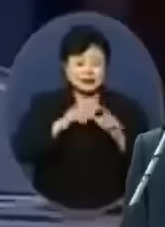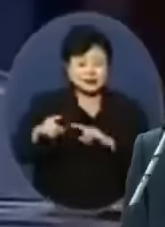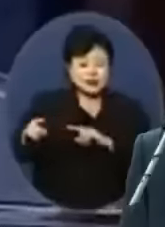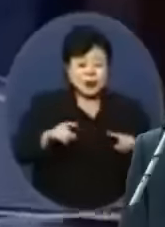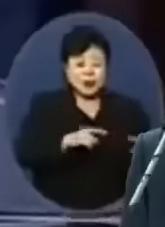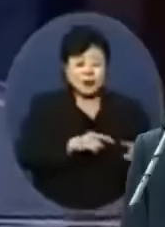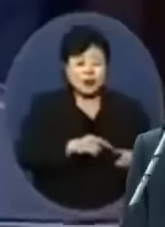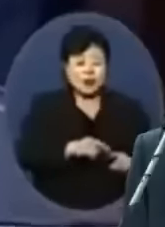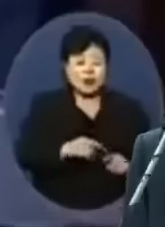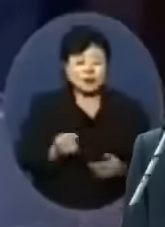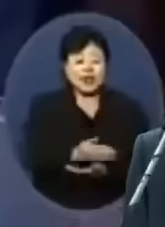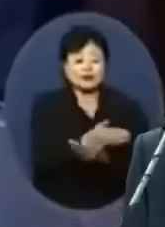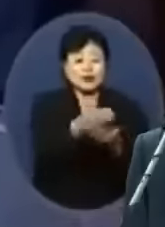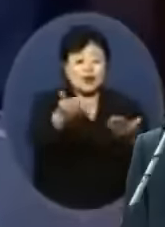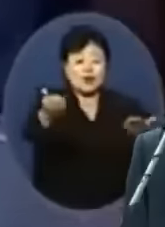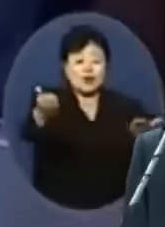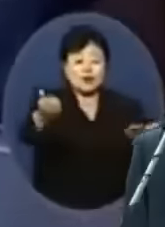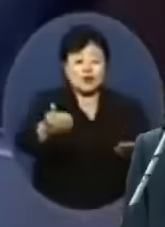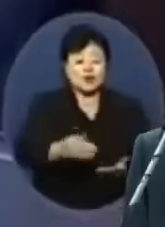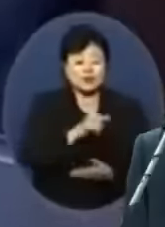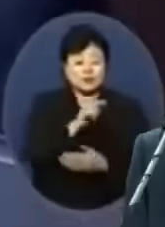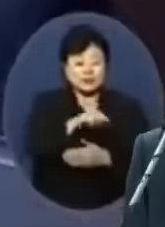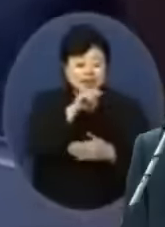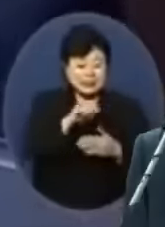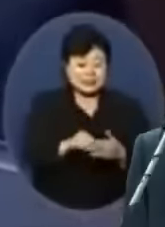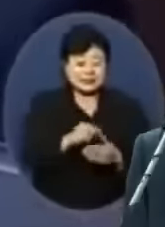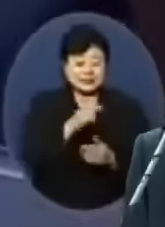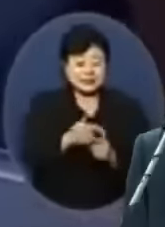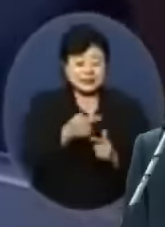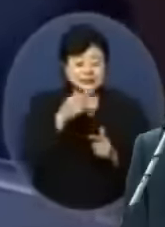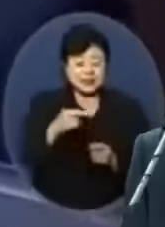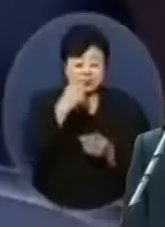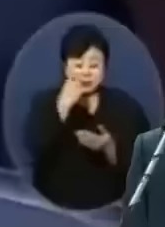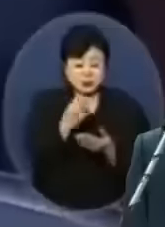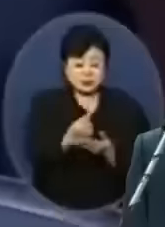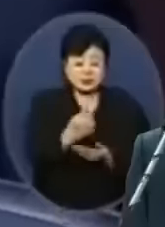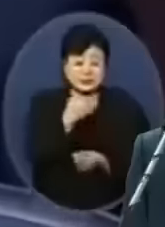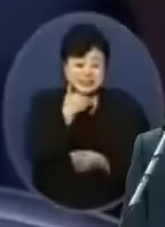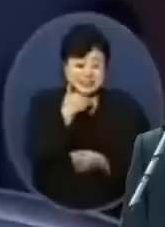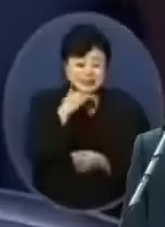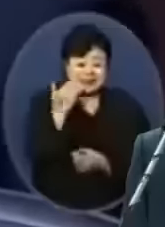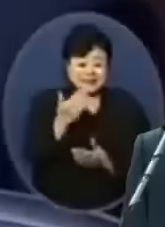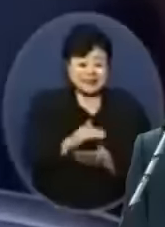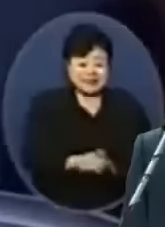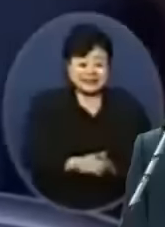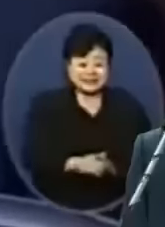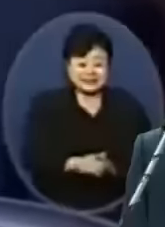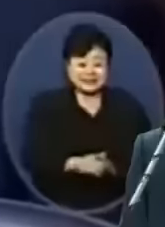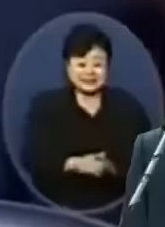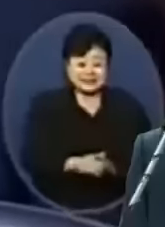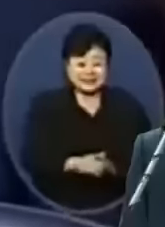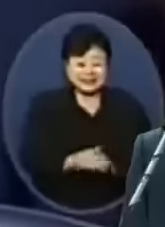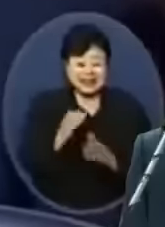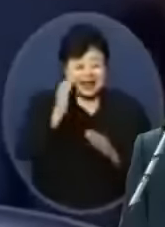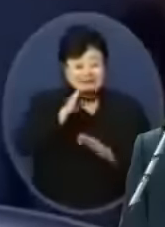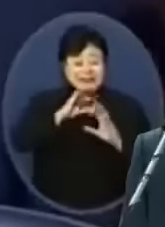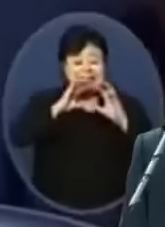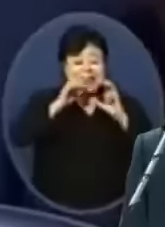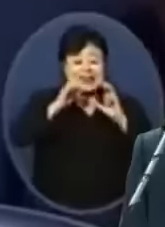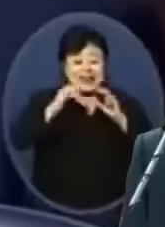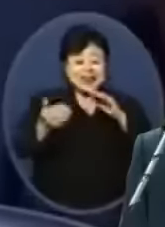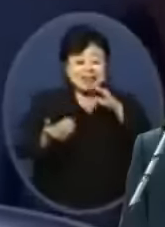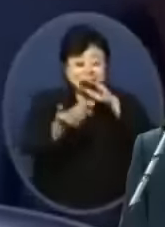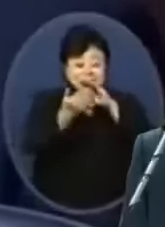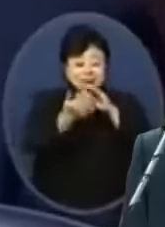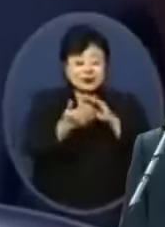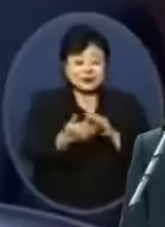누리고 나누고 천국 안에서 그리스도의 재림을 기다려야만 되는 것입니다. 그 천국을